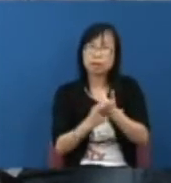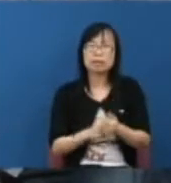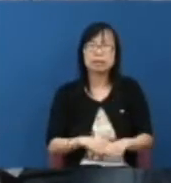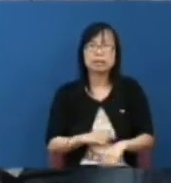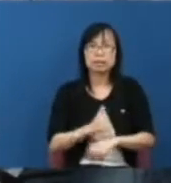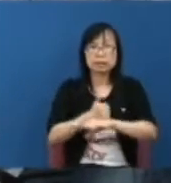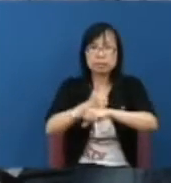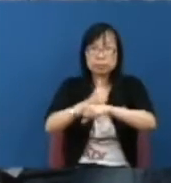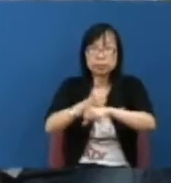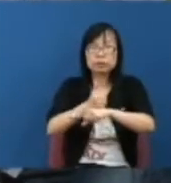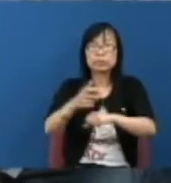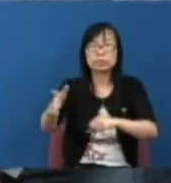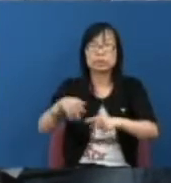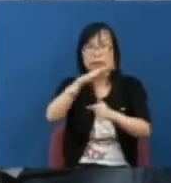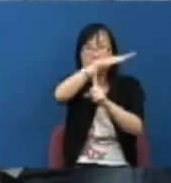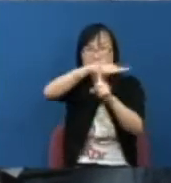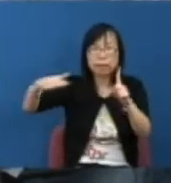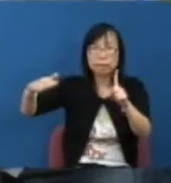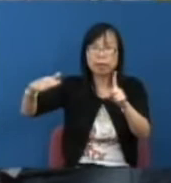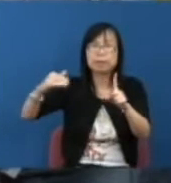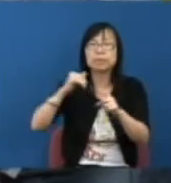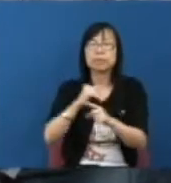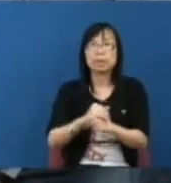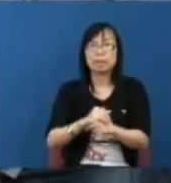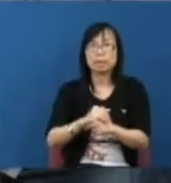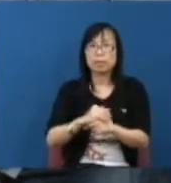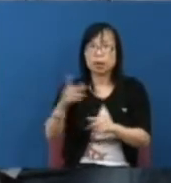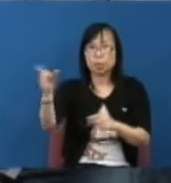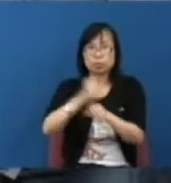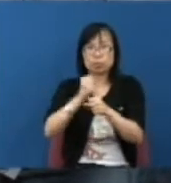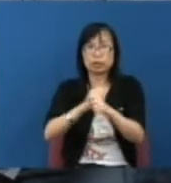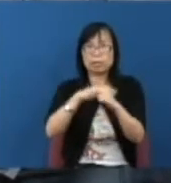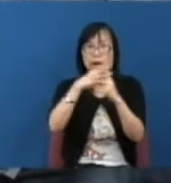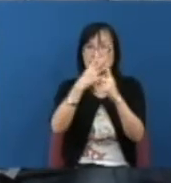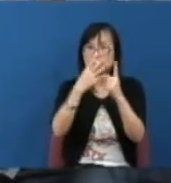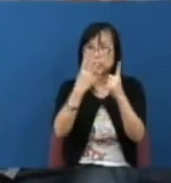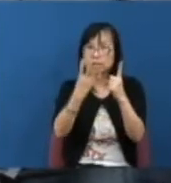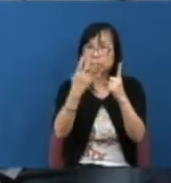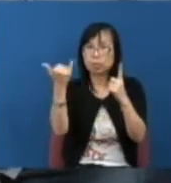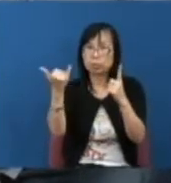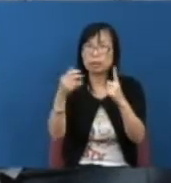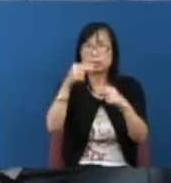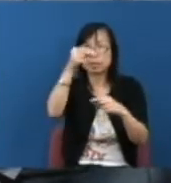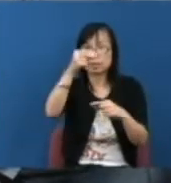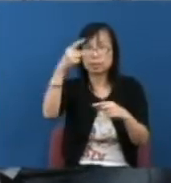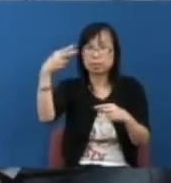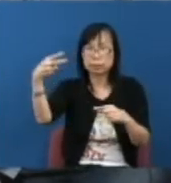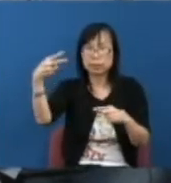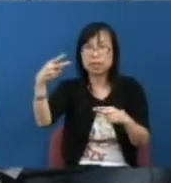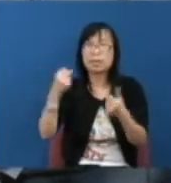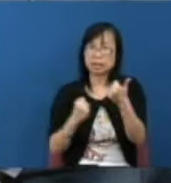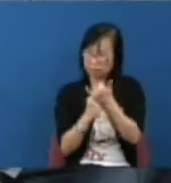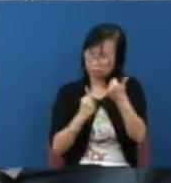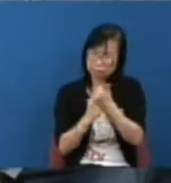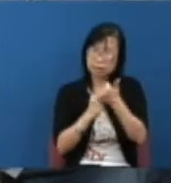上一半72個人，我哋做咗146個問卷初步，咁72個人已經去極力支